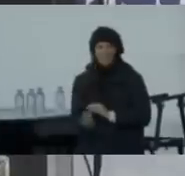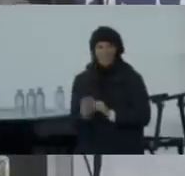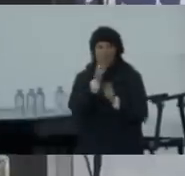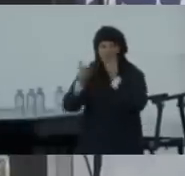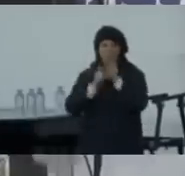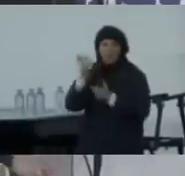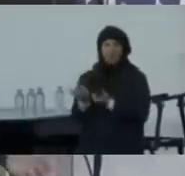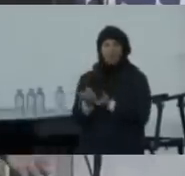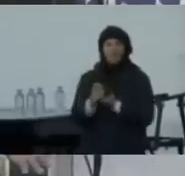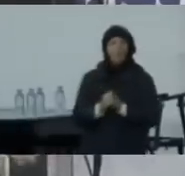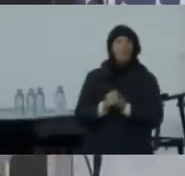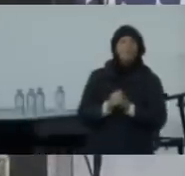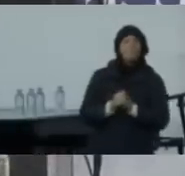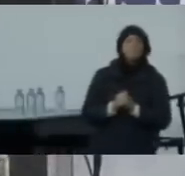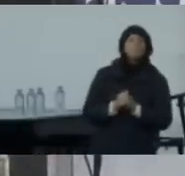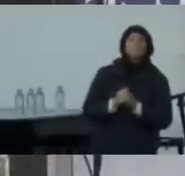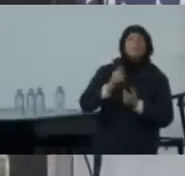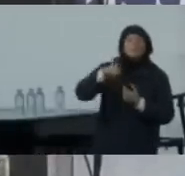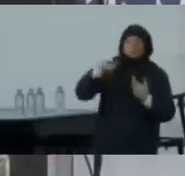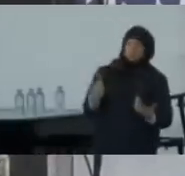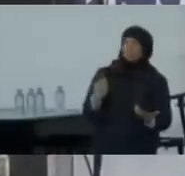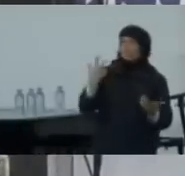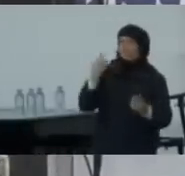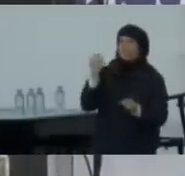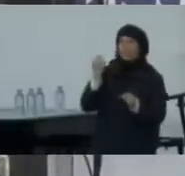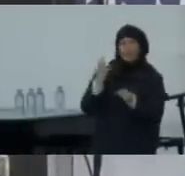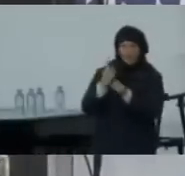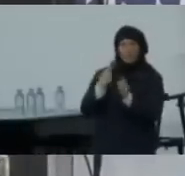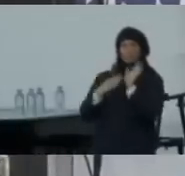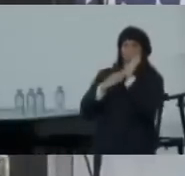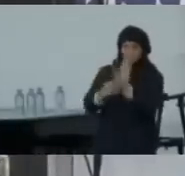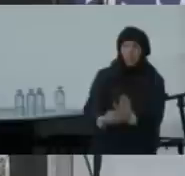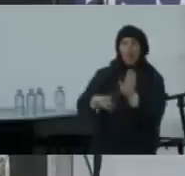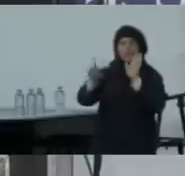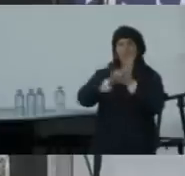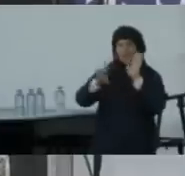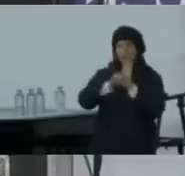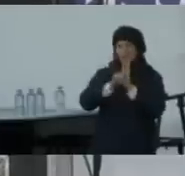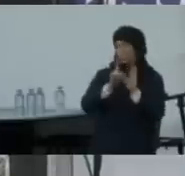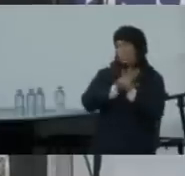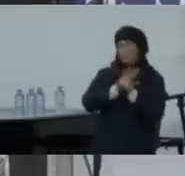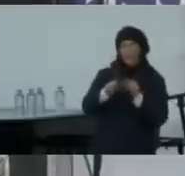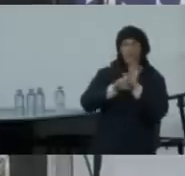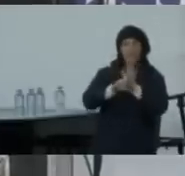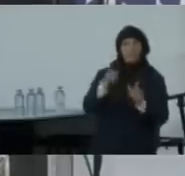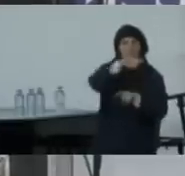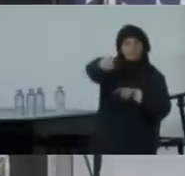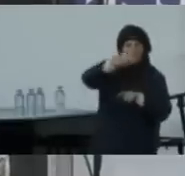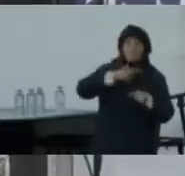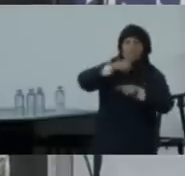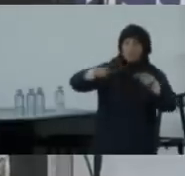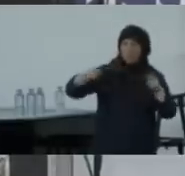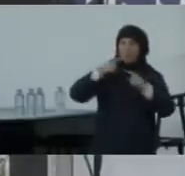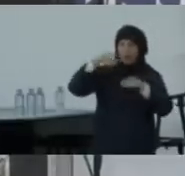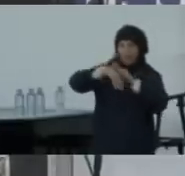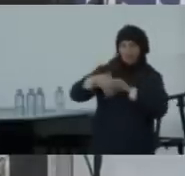non la copertura. Noi cazzo abbiamo presentato delle leggi, un sacco di leggi, ci sono i parlamentari qui, andatele a vedere.